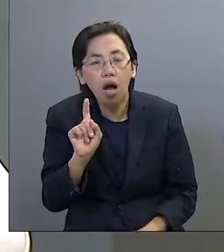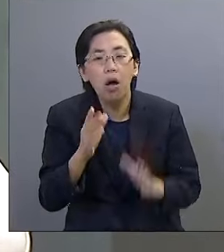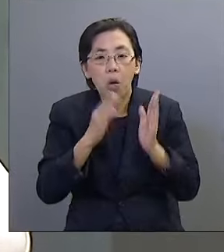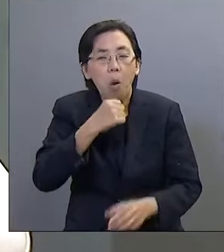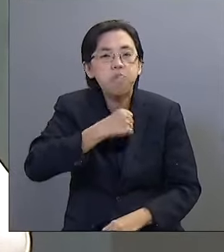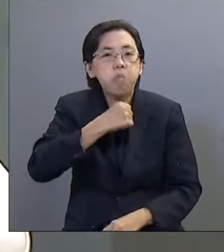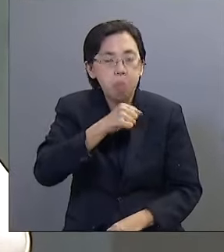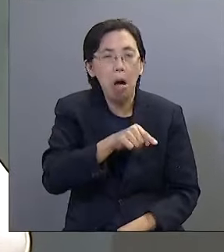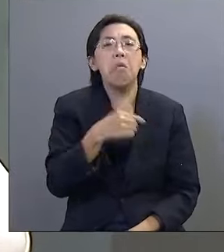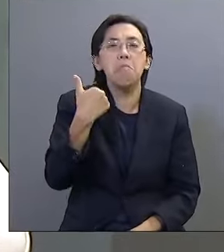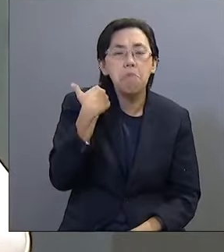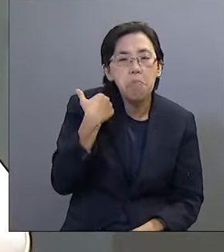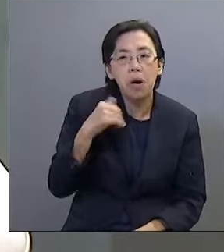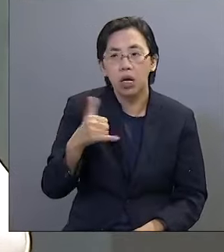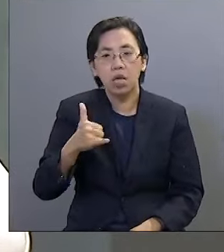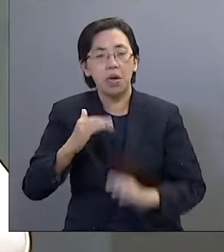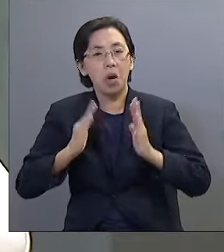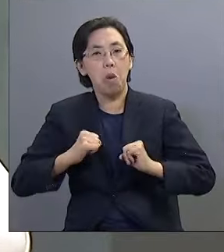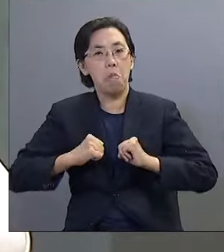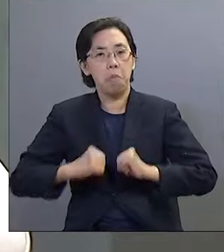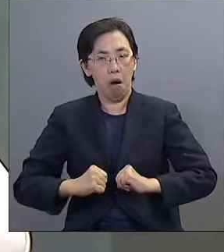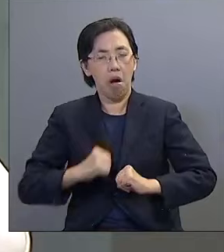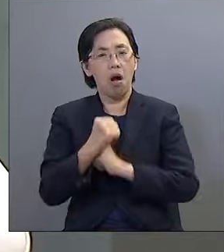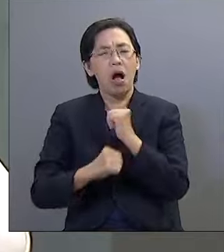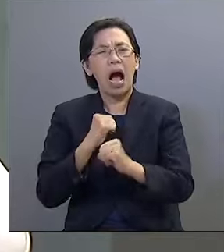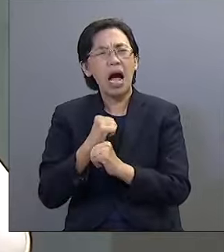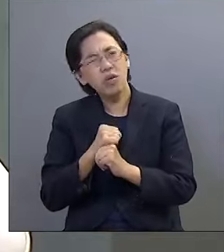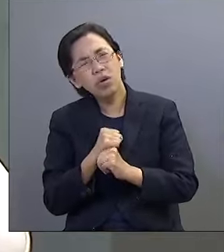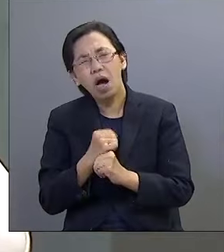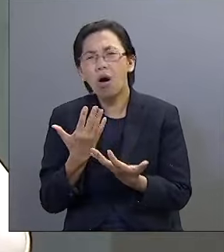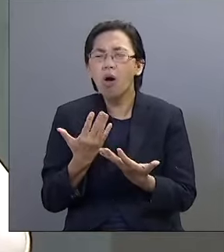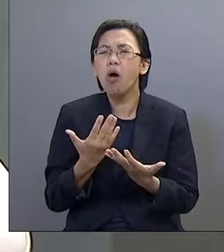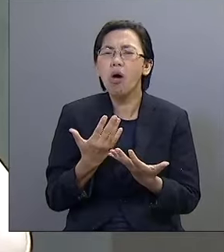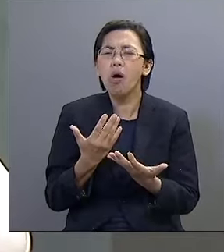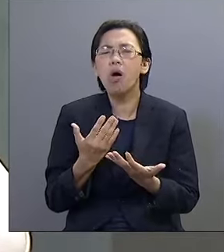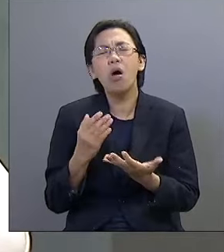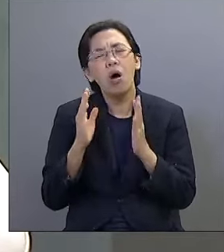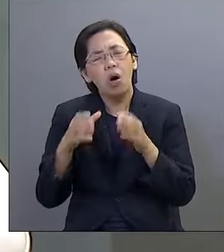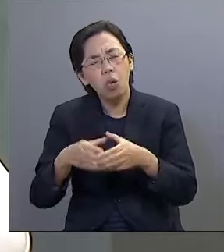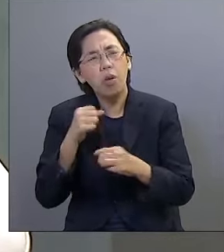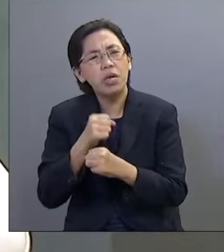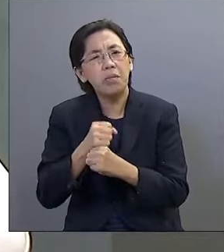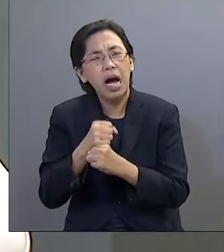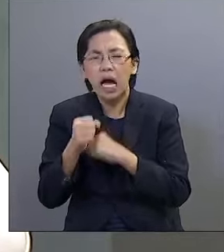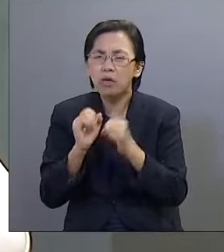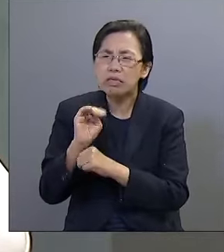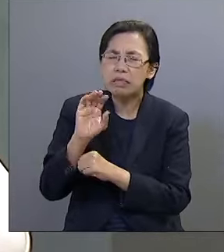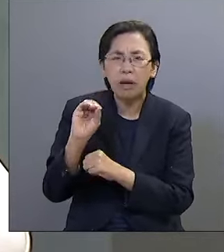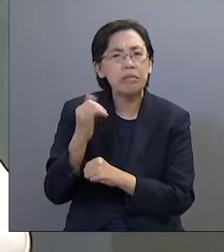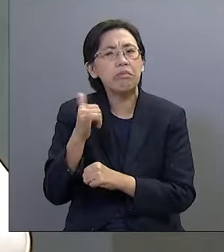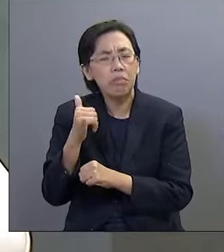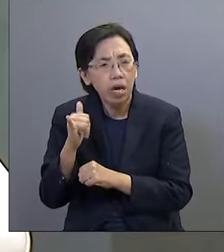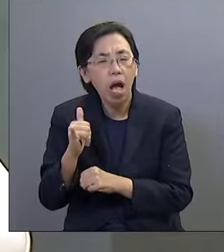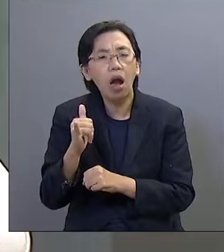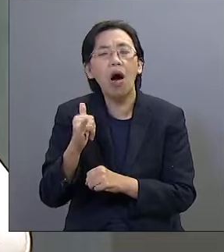ยแต่ยังสามารถที่จะเกิดขึ้นนะคะในคนที่อายุน้อยกว่านั้นมาโดยเฉพาะในเรื่องของกลุ่มคนทำงานได้มากยิ่งขึ้นแต่แน่นอนนะว่าภ